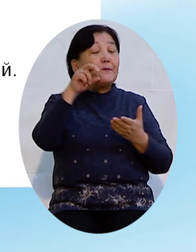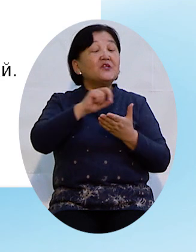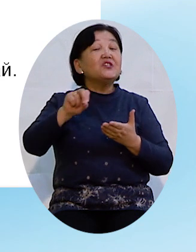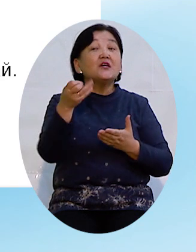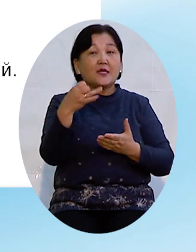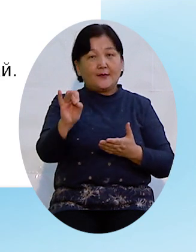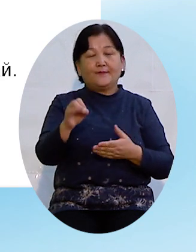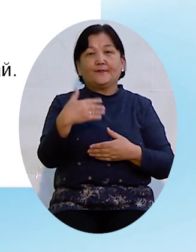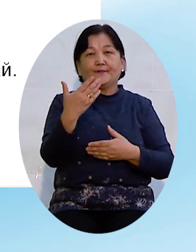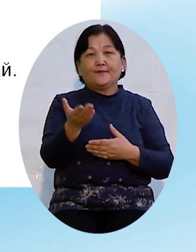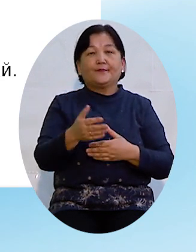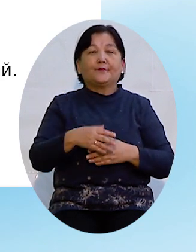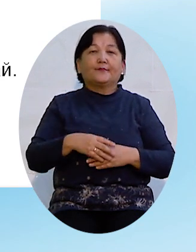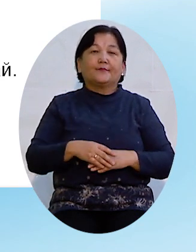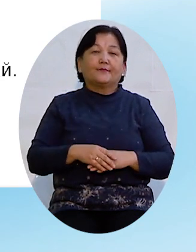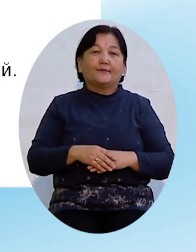бичээрэй.